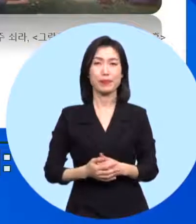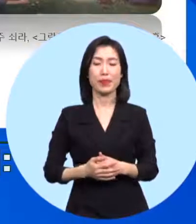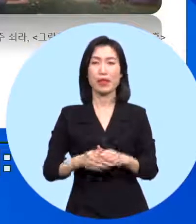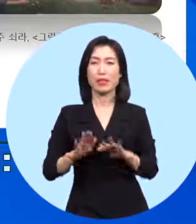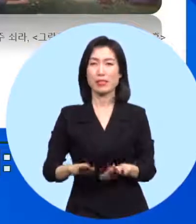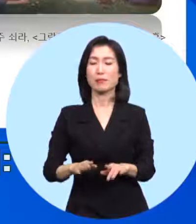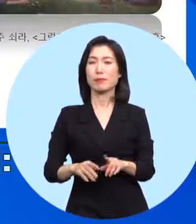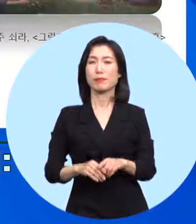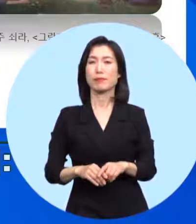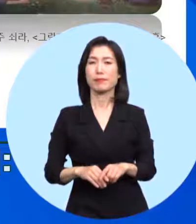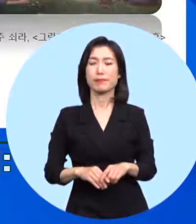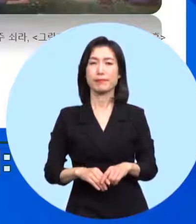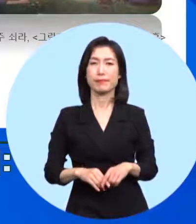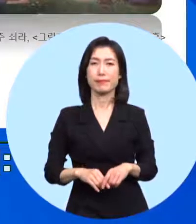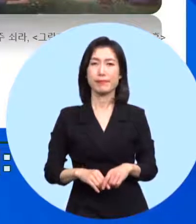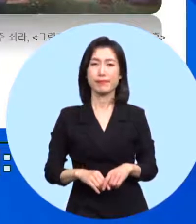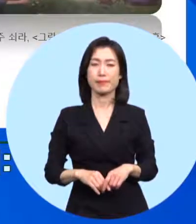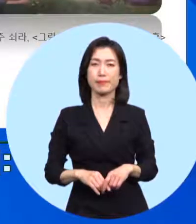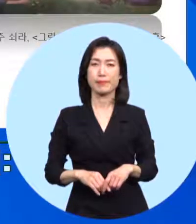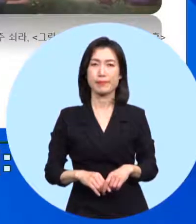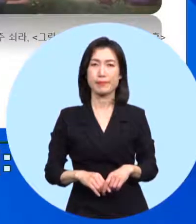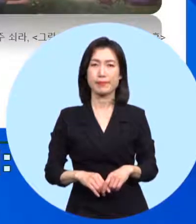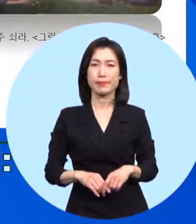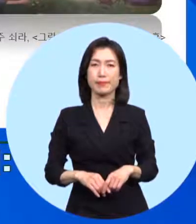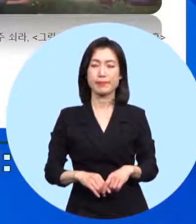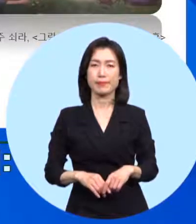1cm의 1000만 분의 1이라서 눈에